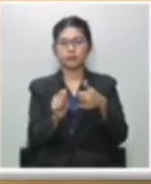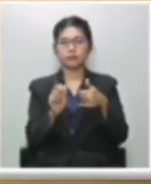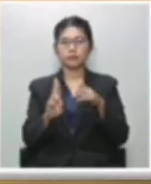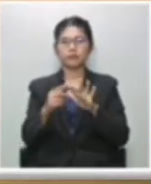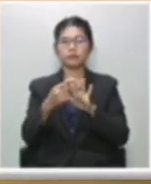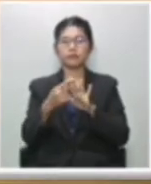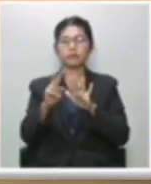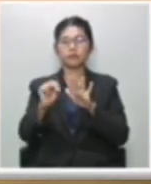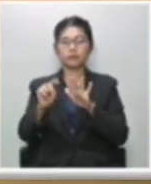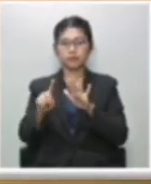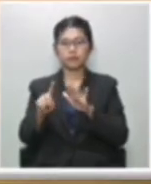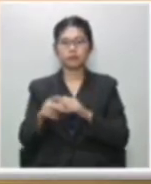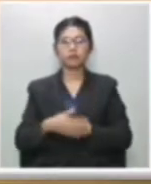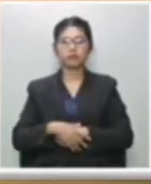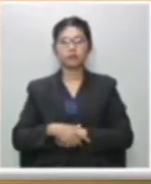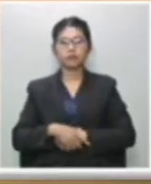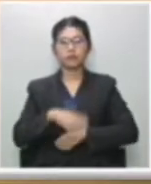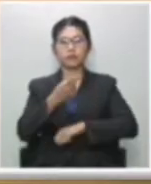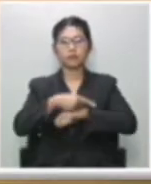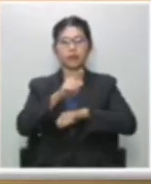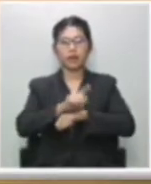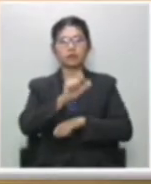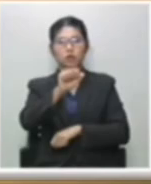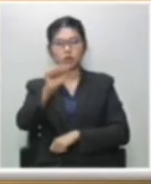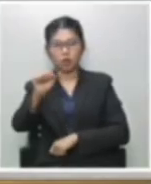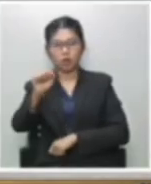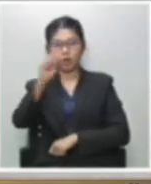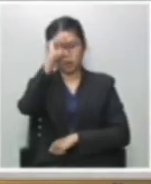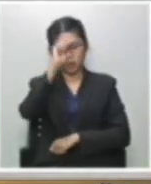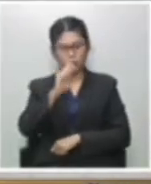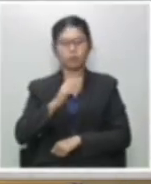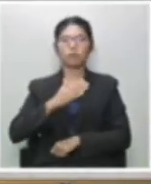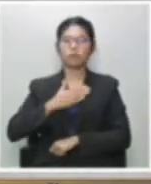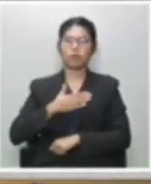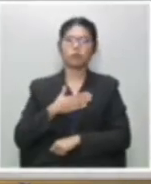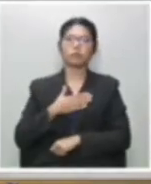กราบเรียนท่านประธานที่เคารพกับผมร้อยตำรวจเอกอรุณสวัสดีสมาชิกสภา